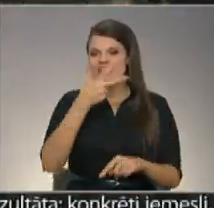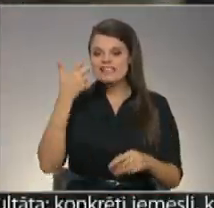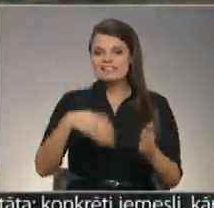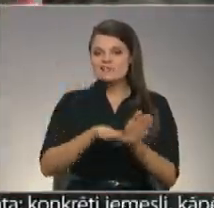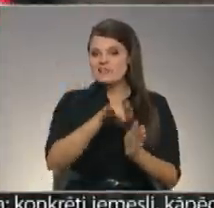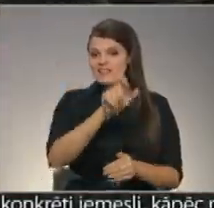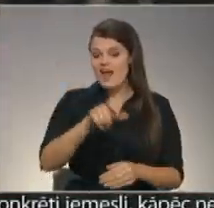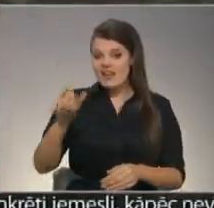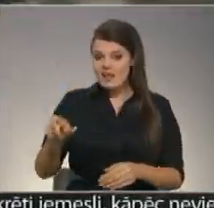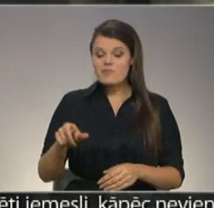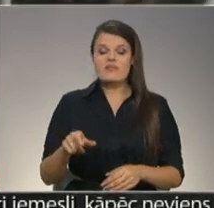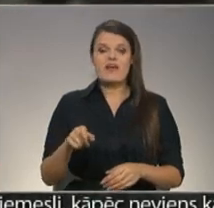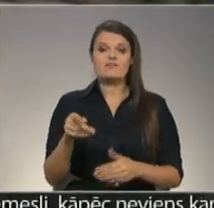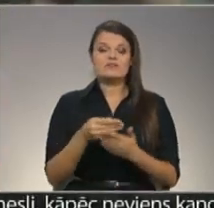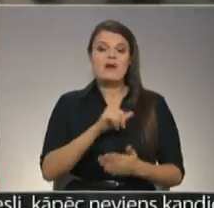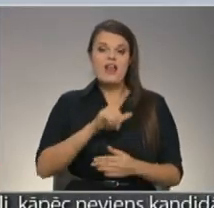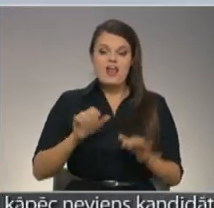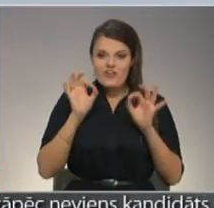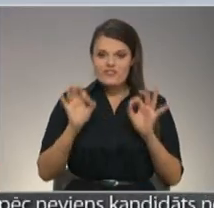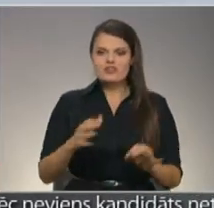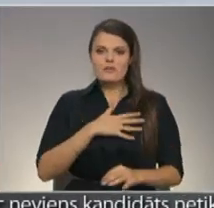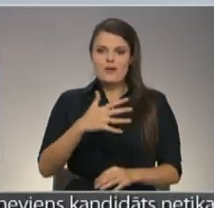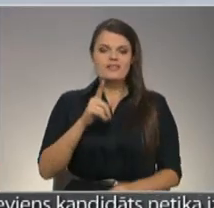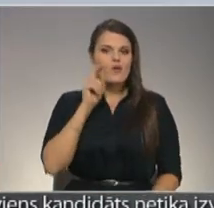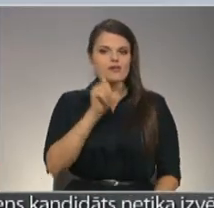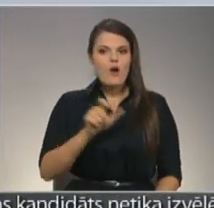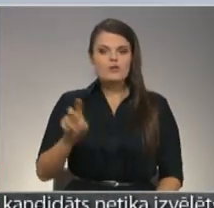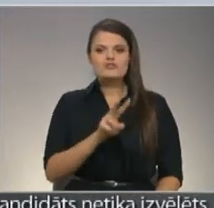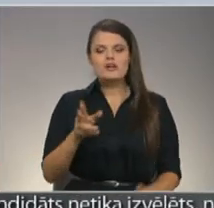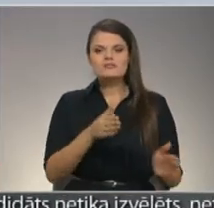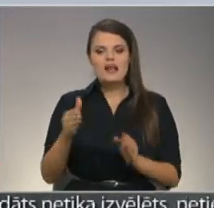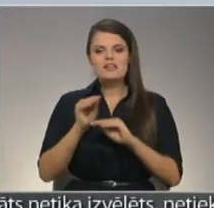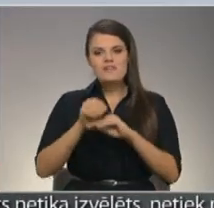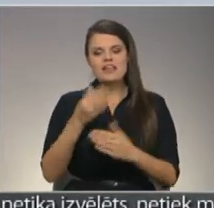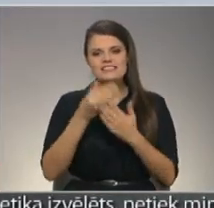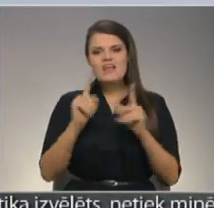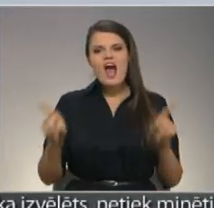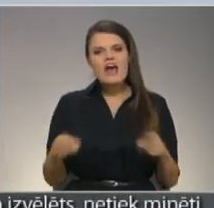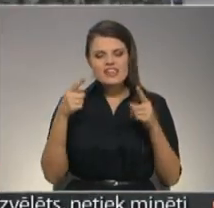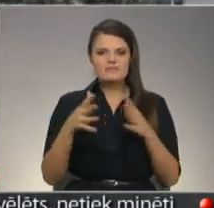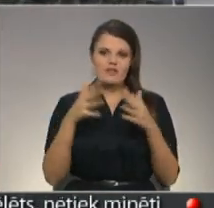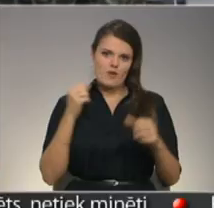dalībniekiem, kas nozīmē to, ka Latvijā tiešām ir patriotiska jaunatne, kas gatava ieguldīt savā izaugsmē daudz darba.